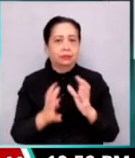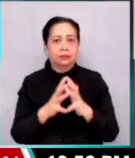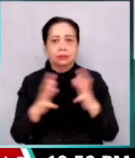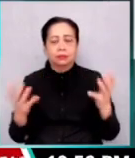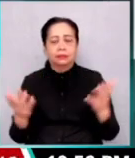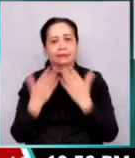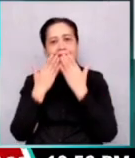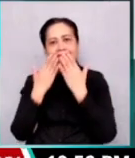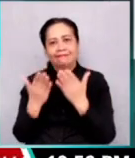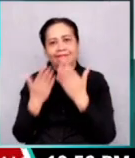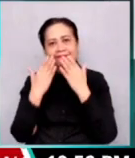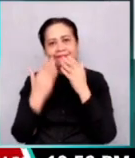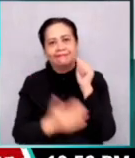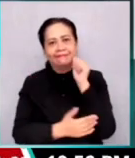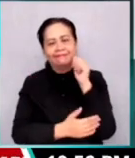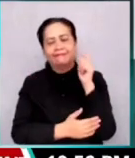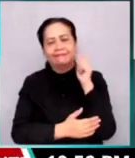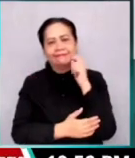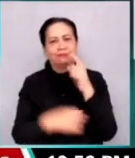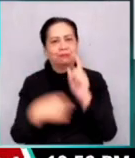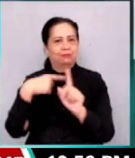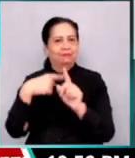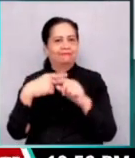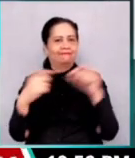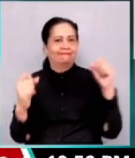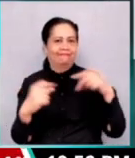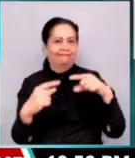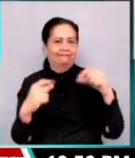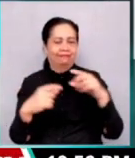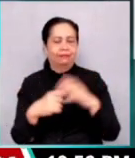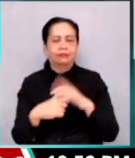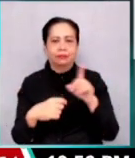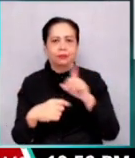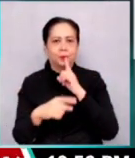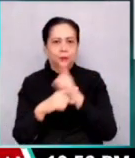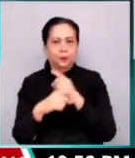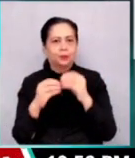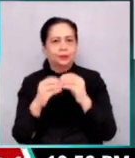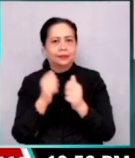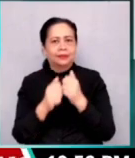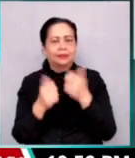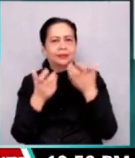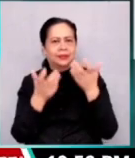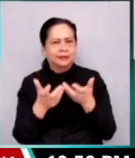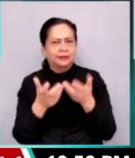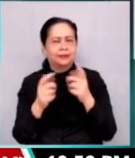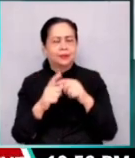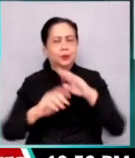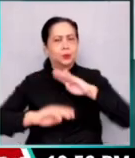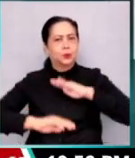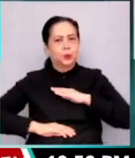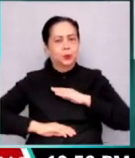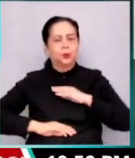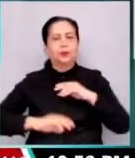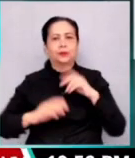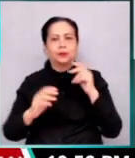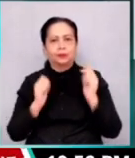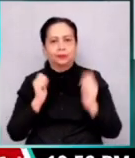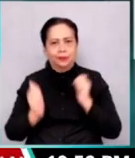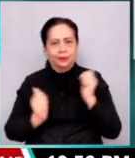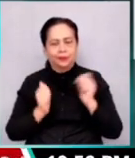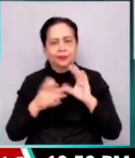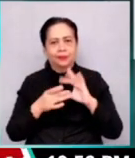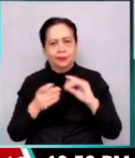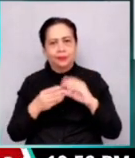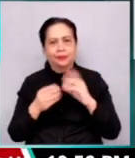ni Andrea sa mga positive feedback. Isa raw ito sa mga pinakamabigat pero fulfilling na eksenang nagawa niya. Thankful